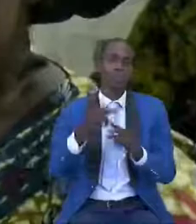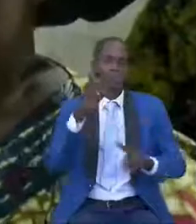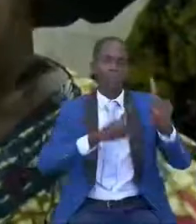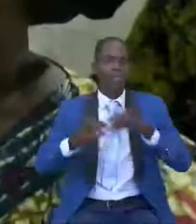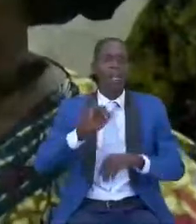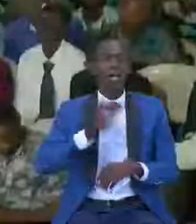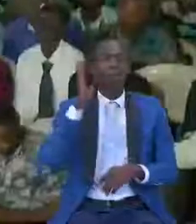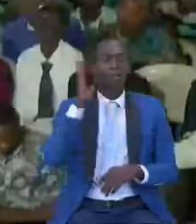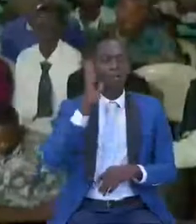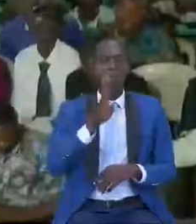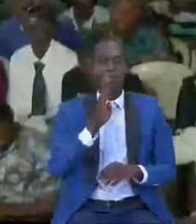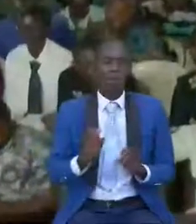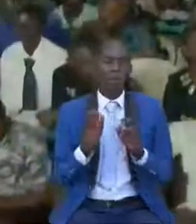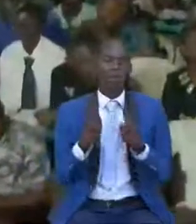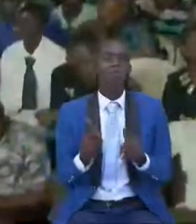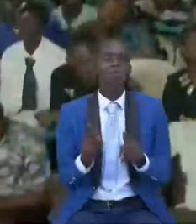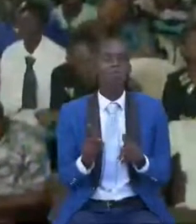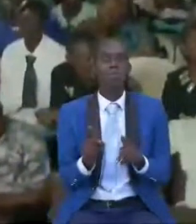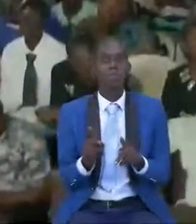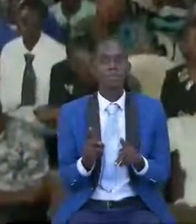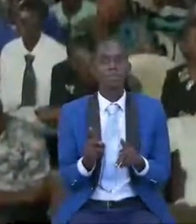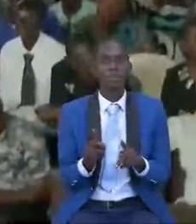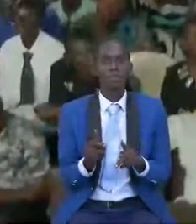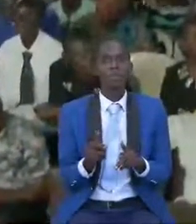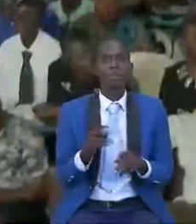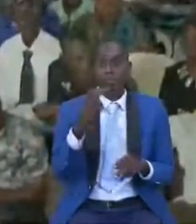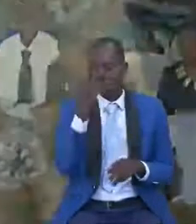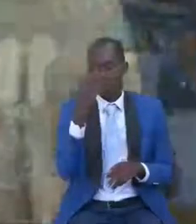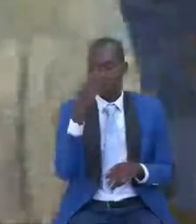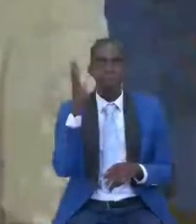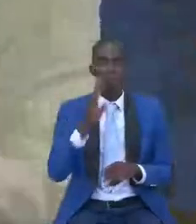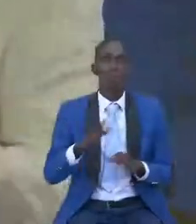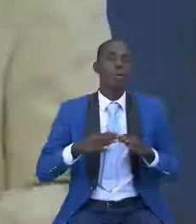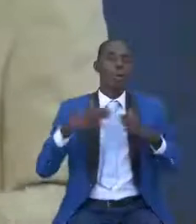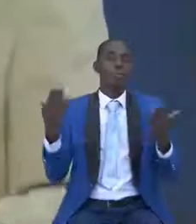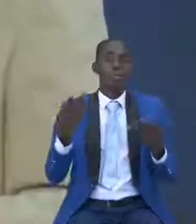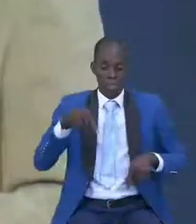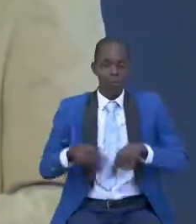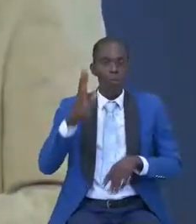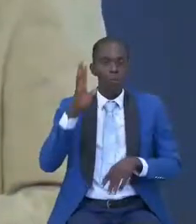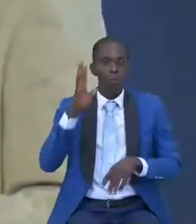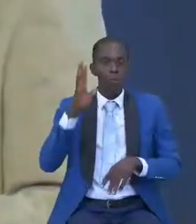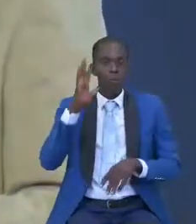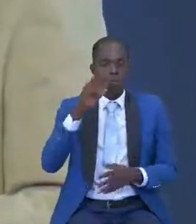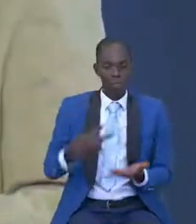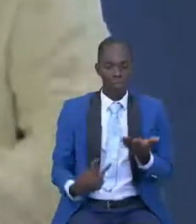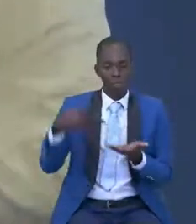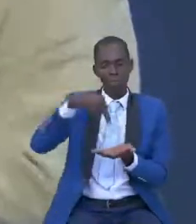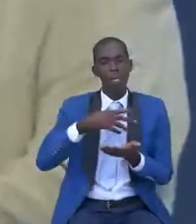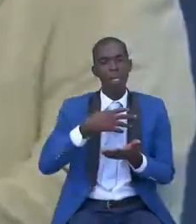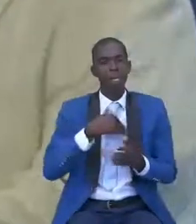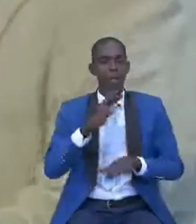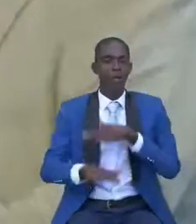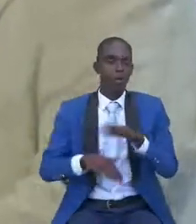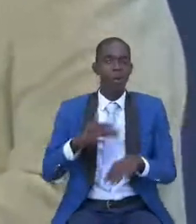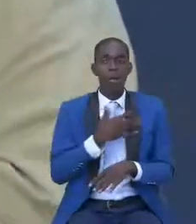guéri. Je serai guéri. Les yeux aveugles vont s'ouvrir.